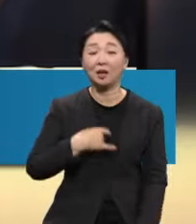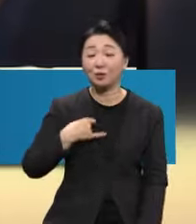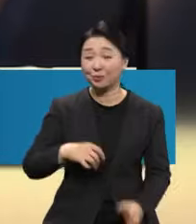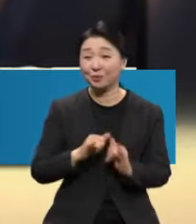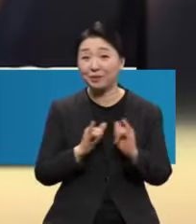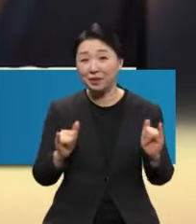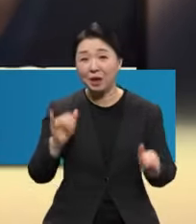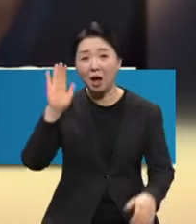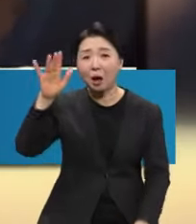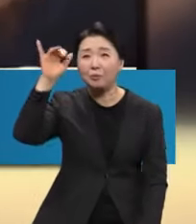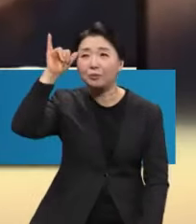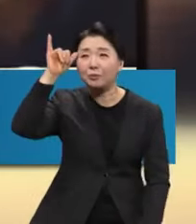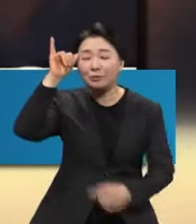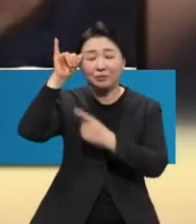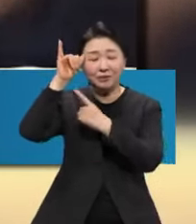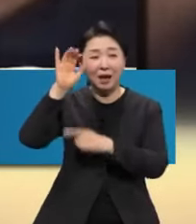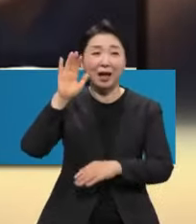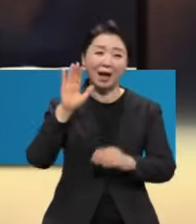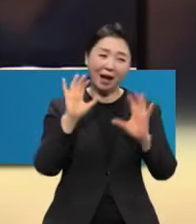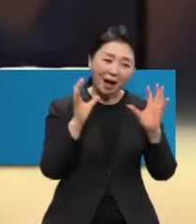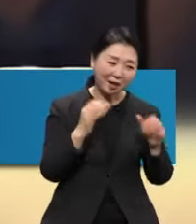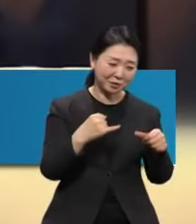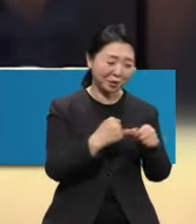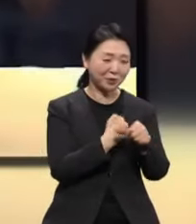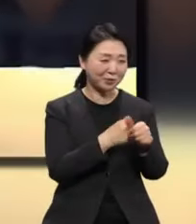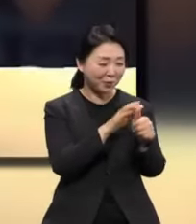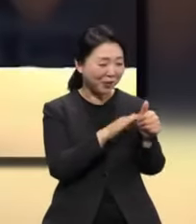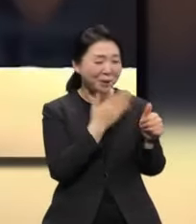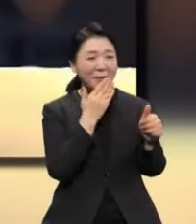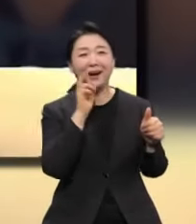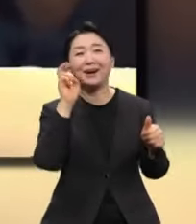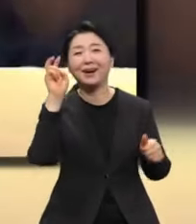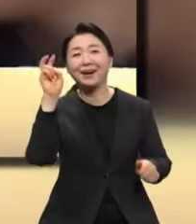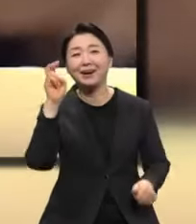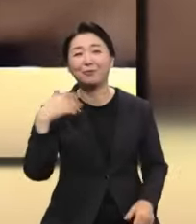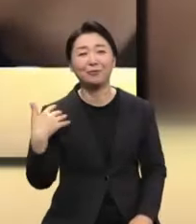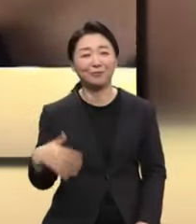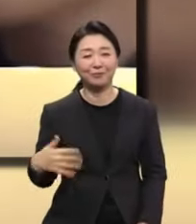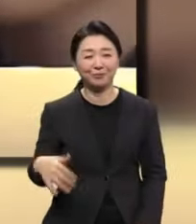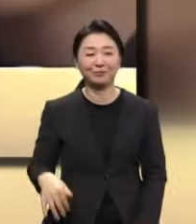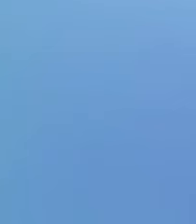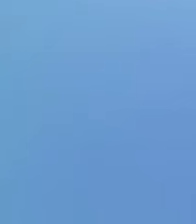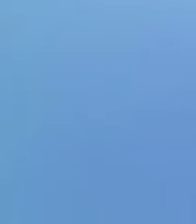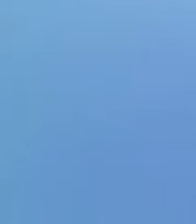앞으로 인공지능으로 아이나 연인도 달랠 수 있겠다 이렇게 놀라워했습니다.